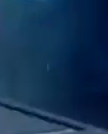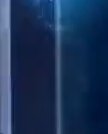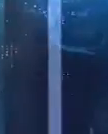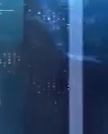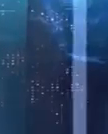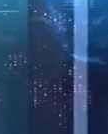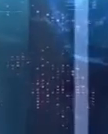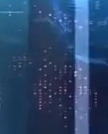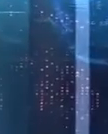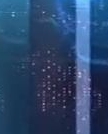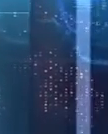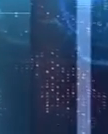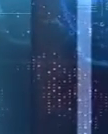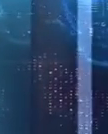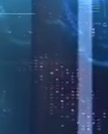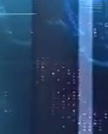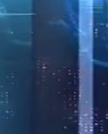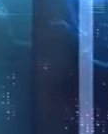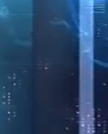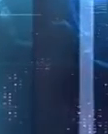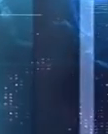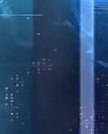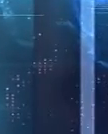касымжаналу аманжол джонкишев телеканал Жетысу Алматинская область